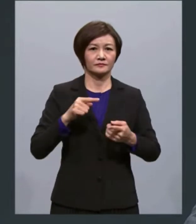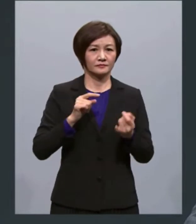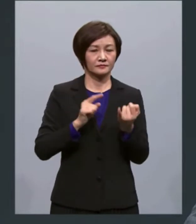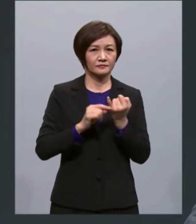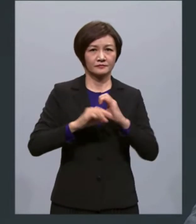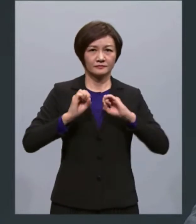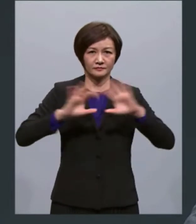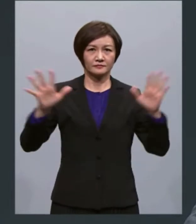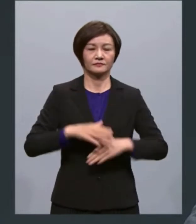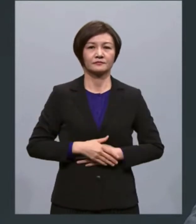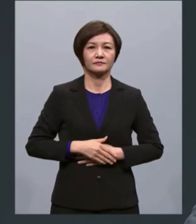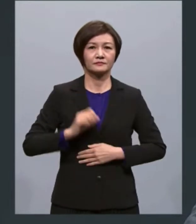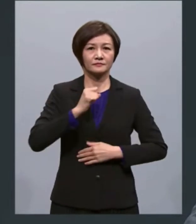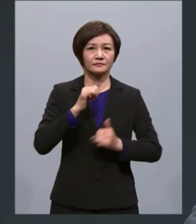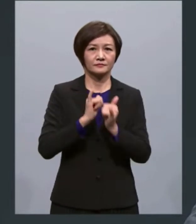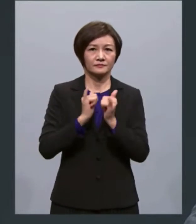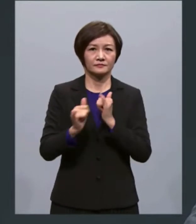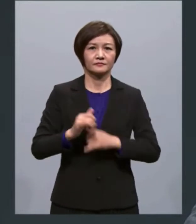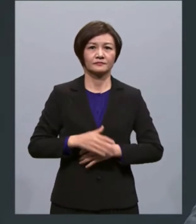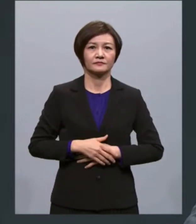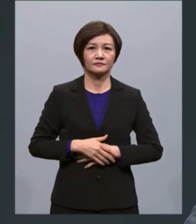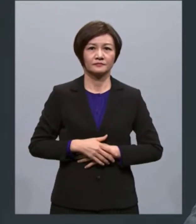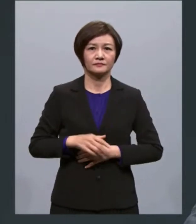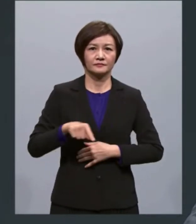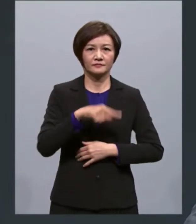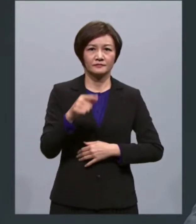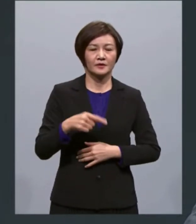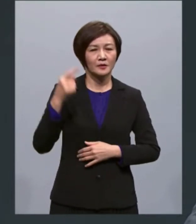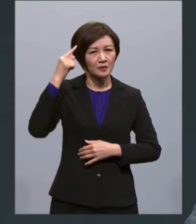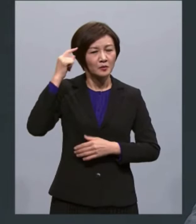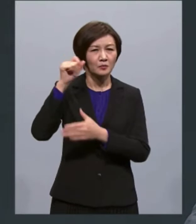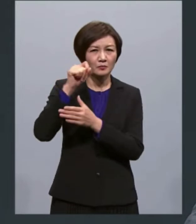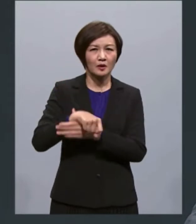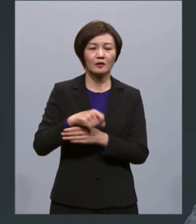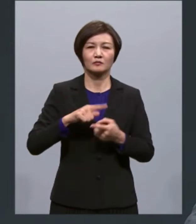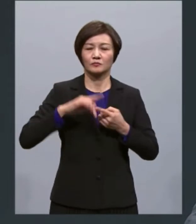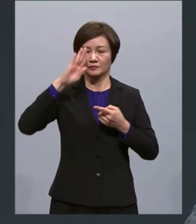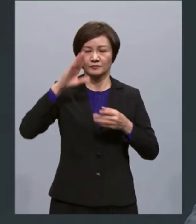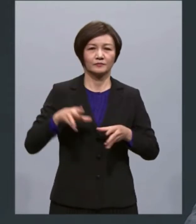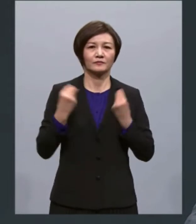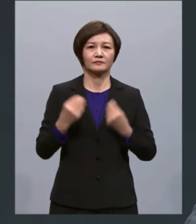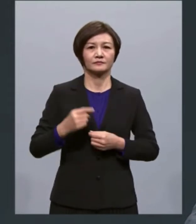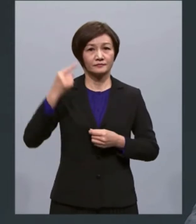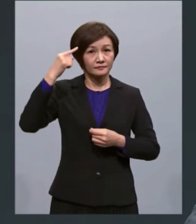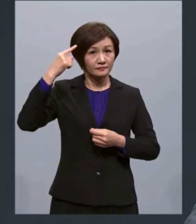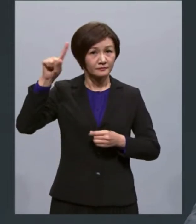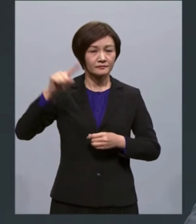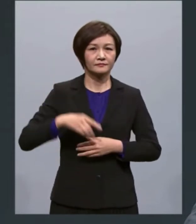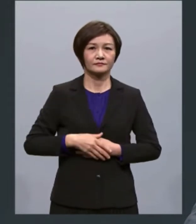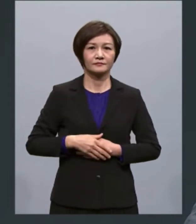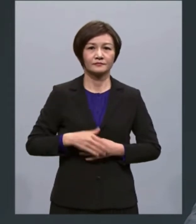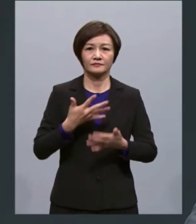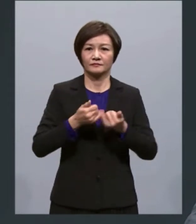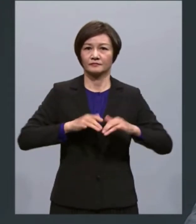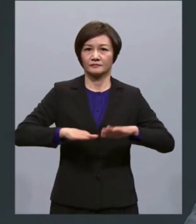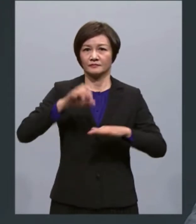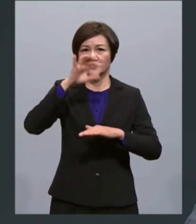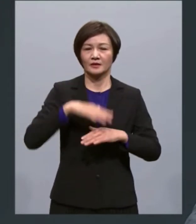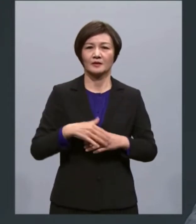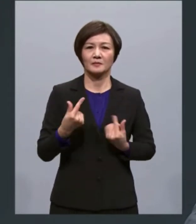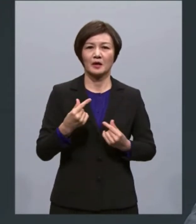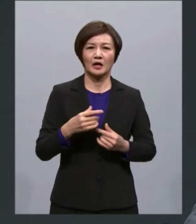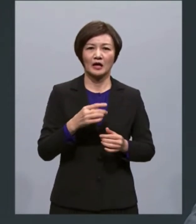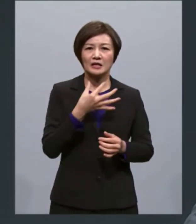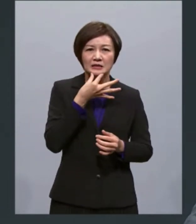此，台湾人民不需要因为他们的认同而道歉。”第二天起，民进党就开始贩卖芒果